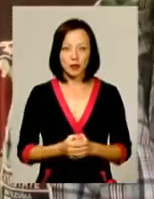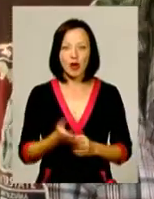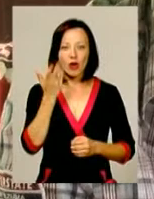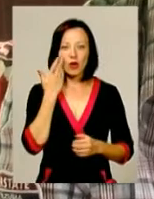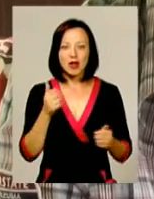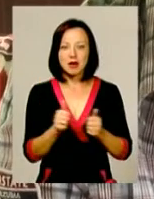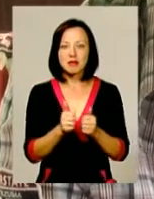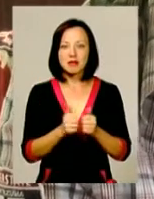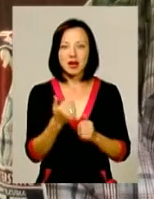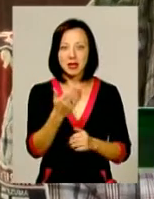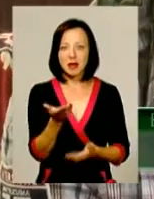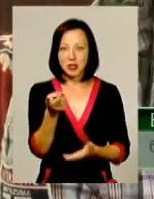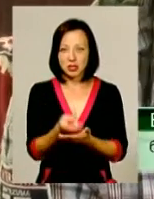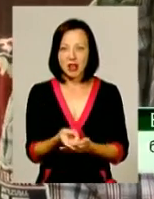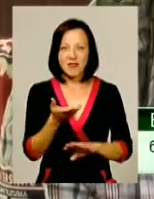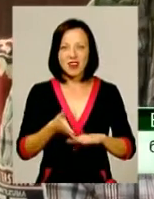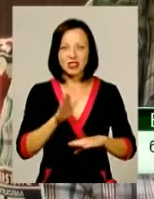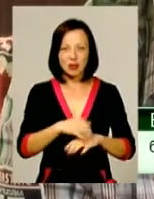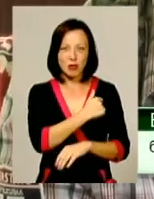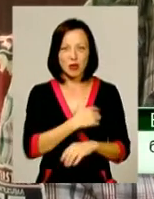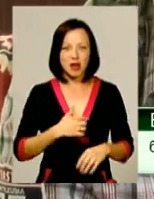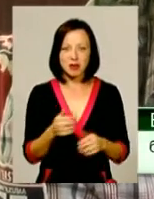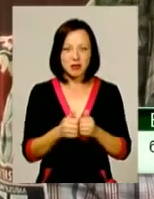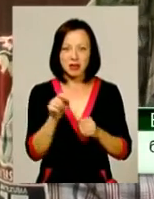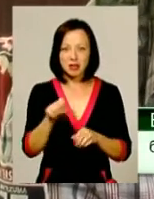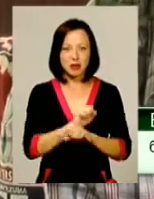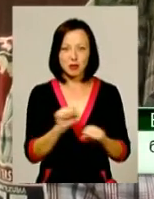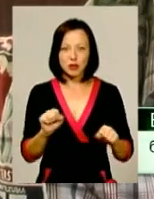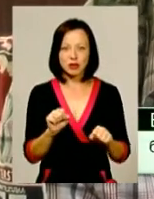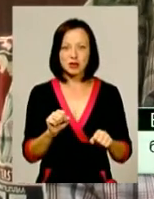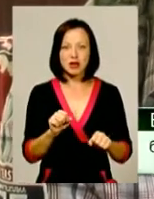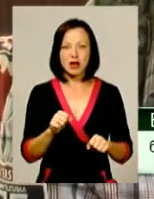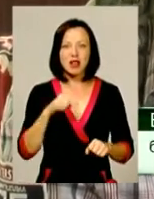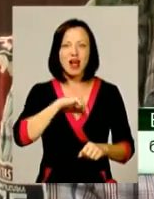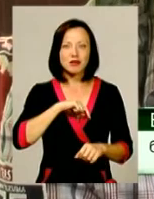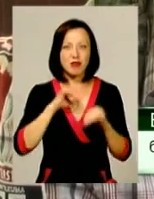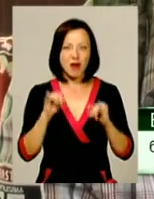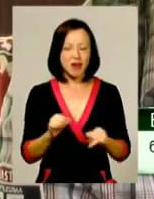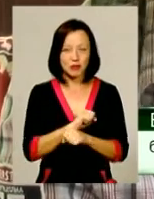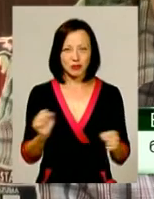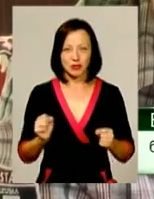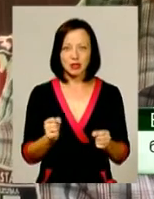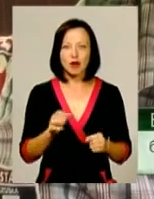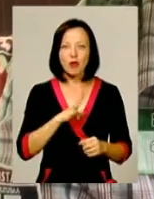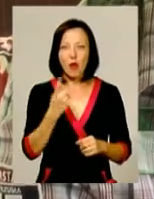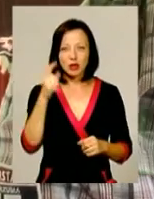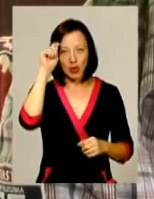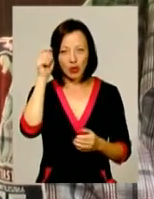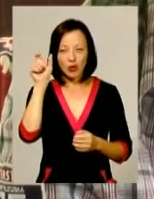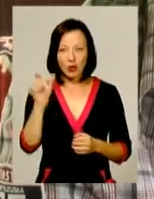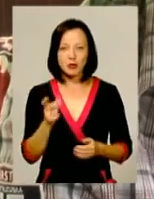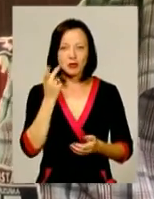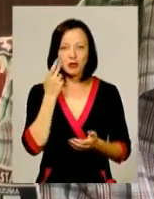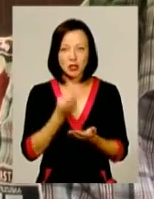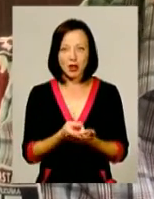хлопці такі важкі лежать, і біля них не можна з такого поганим настроєм бути. Там був один хлопець, лежав, то постійно